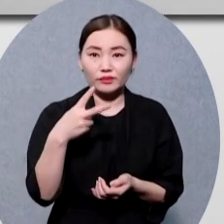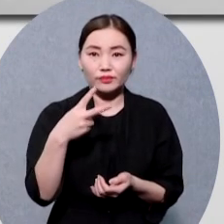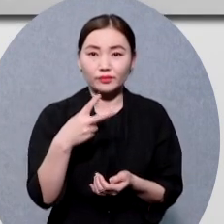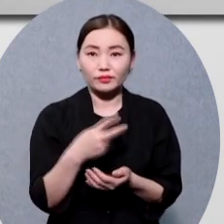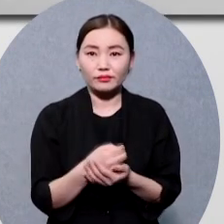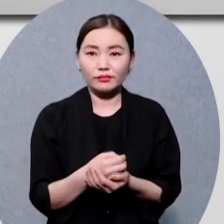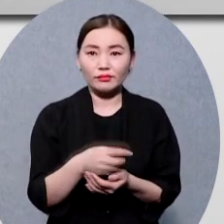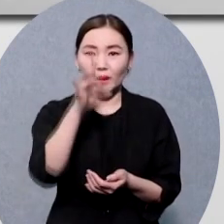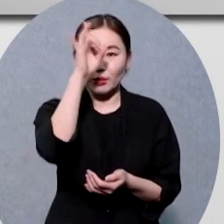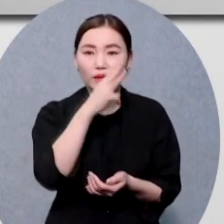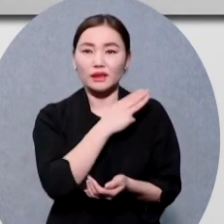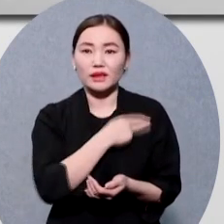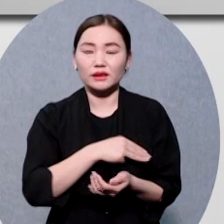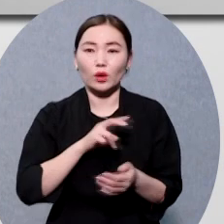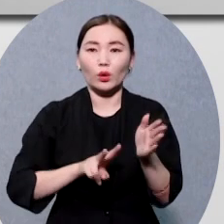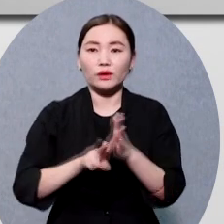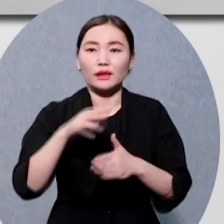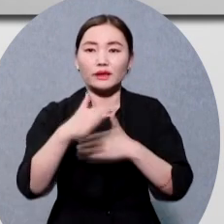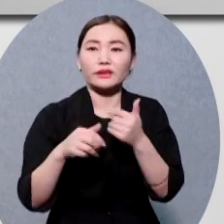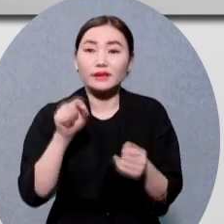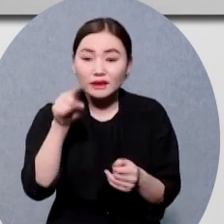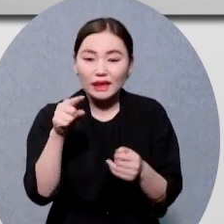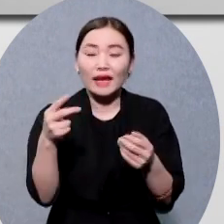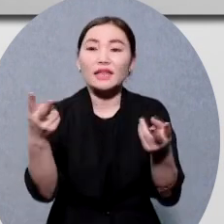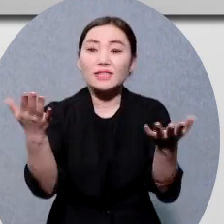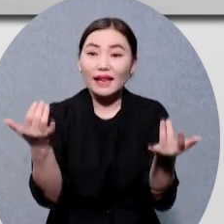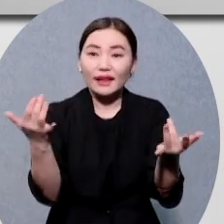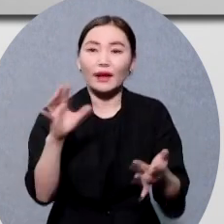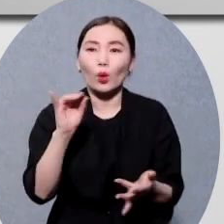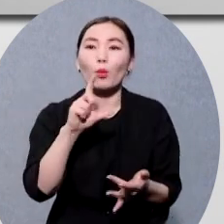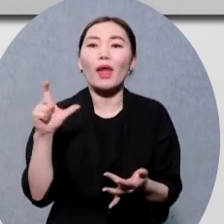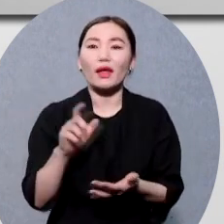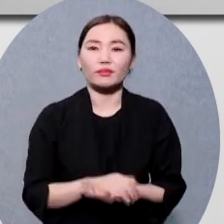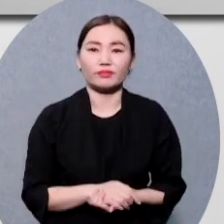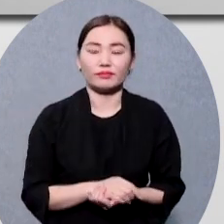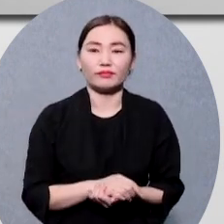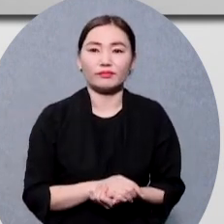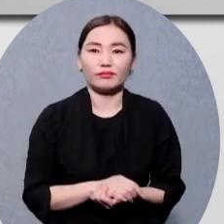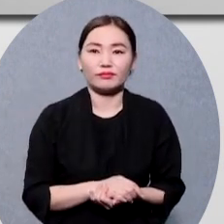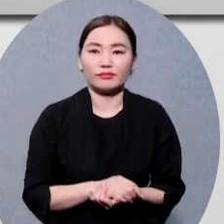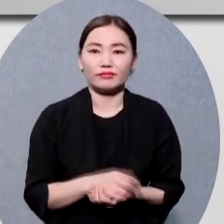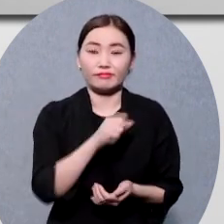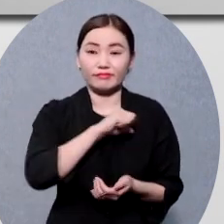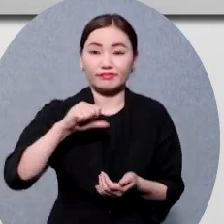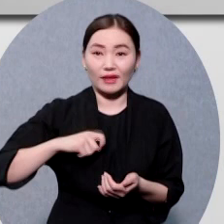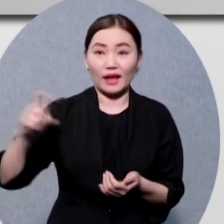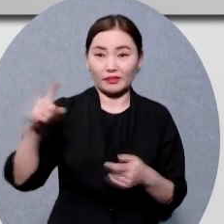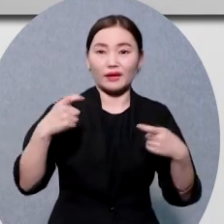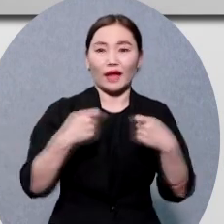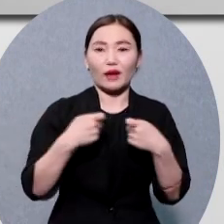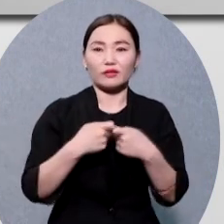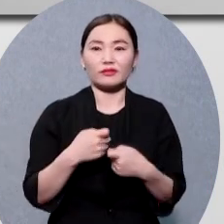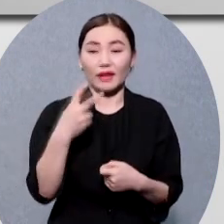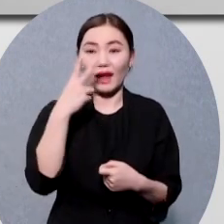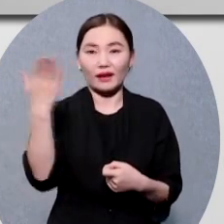За бүгд тэ хариулсан баг тийм ээ. За одоо бүгд тэ хариултаа багшаахаа хариултаа тулгаад нэг харъя. За тэгээд өөрсдийгөө зөв хийсэн байна уу, буруу